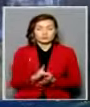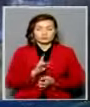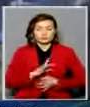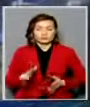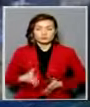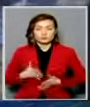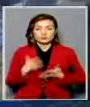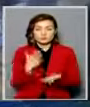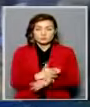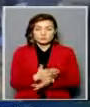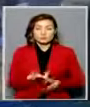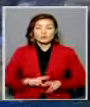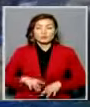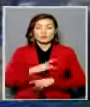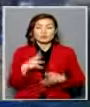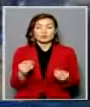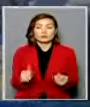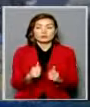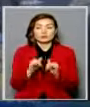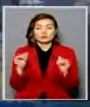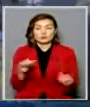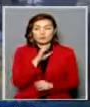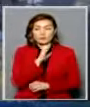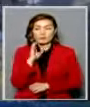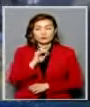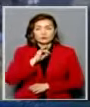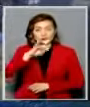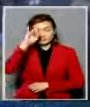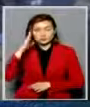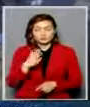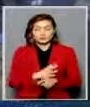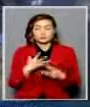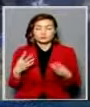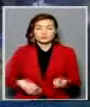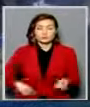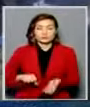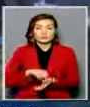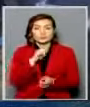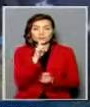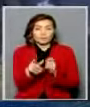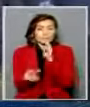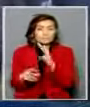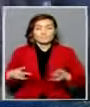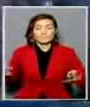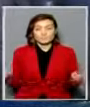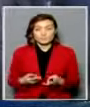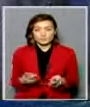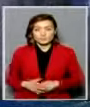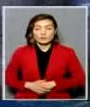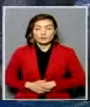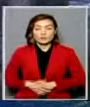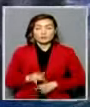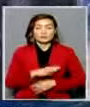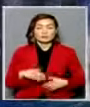праздничное настроение. В основном праздник распространен на западе Казахстана. В этот день принято прощать и просить прощения.